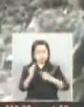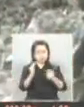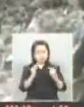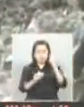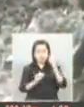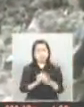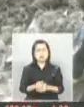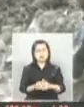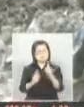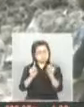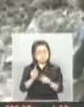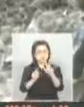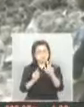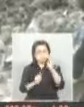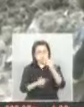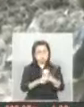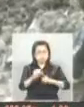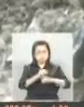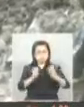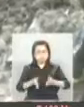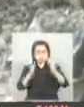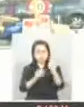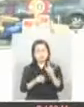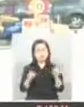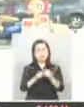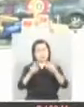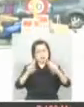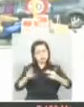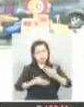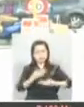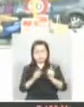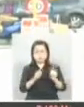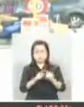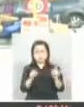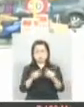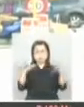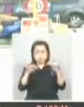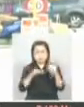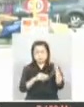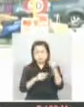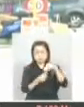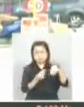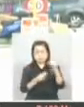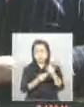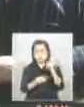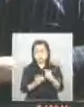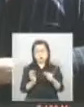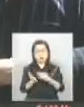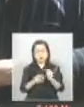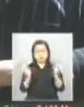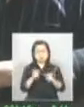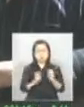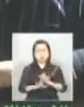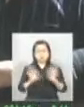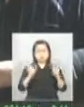1 ใน 3ของเมืองแล้วก็สร้างขึ้นใหม่เช่นเดียวกับอาคารร้านค้าในย่านธุรกิจของเมืองที่ทำลายทิ้งนางเฮเลนคลาร์ก